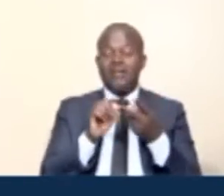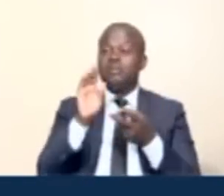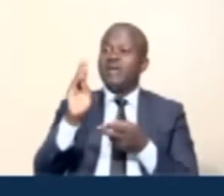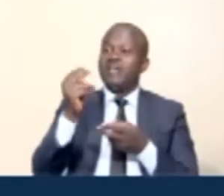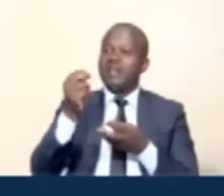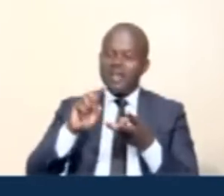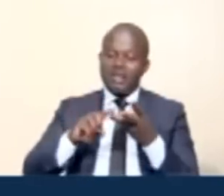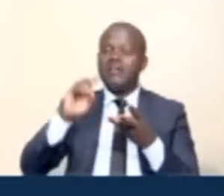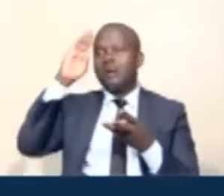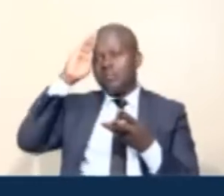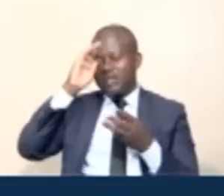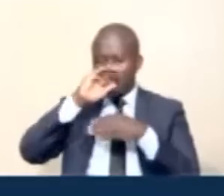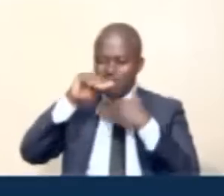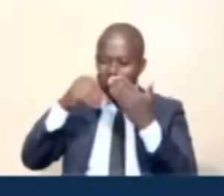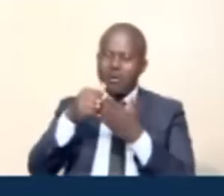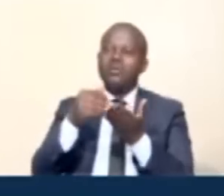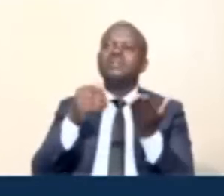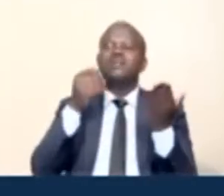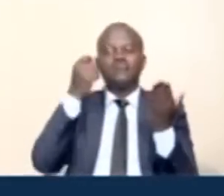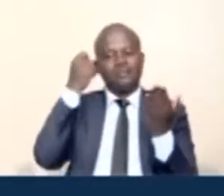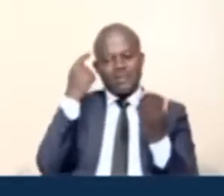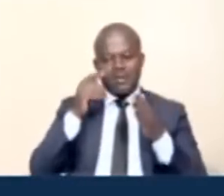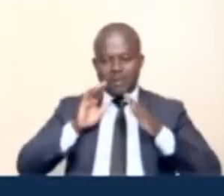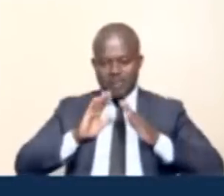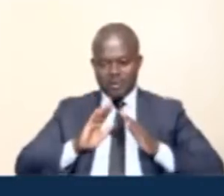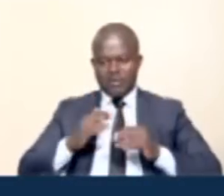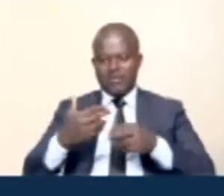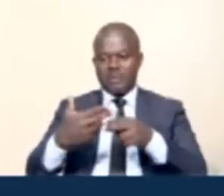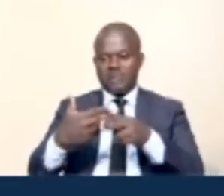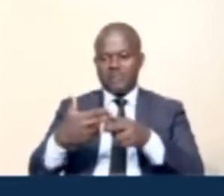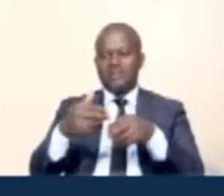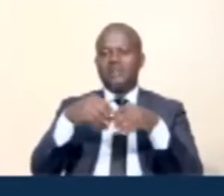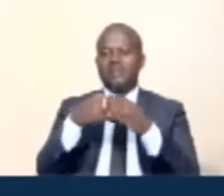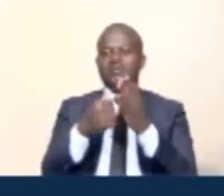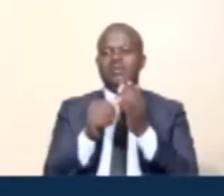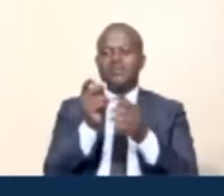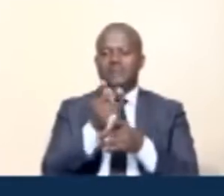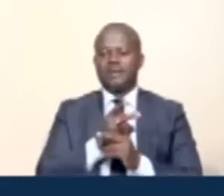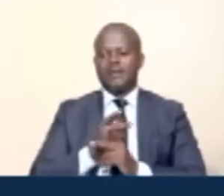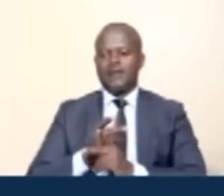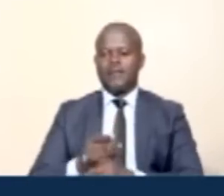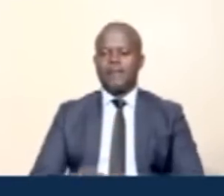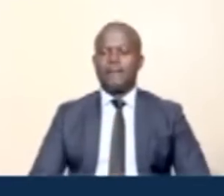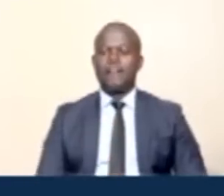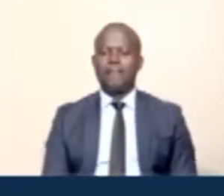nababwiye na polisi, abantu rwose ntibatuze bashyire umutima hamwe ikibazo cyitaweho.